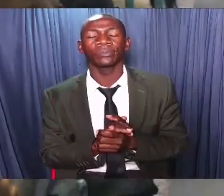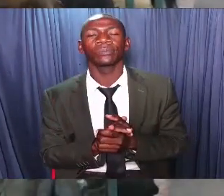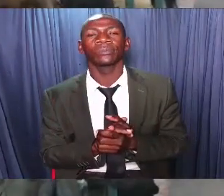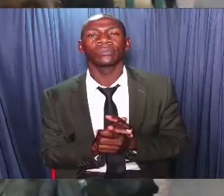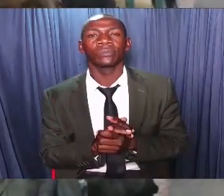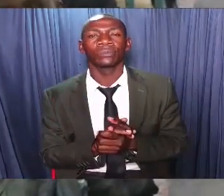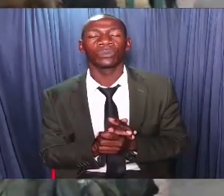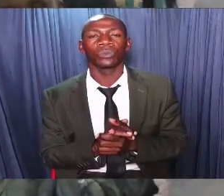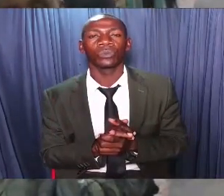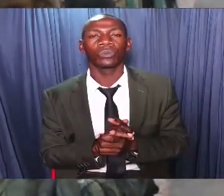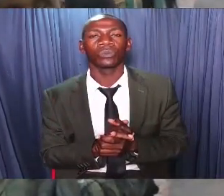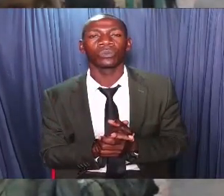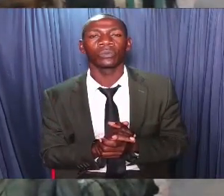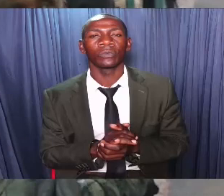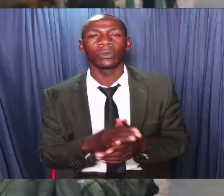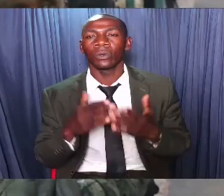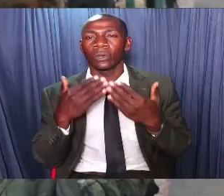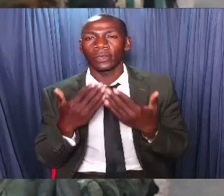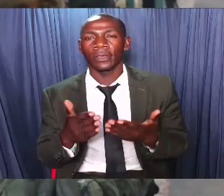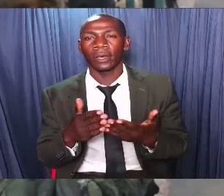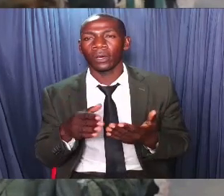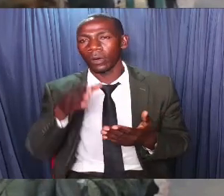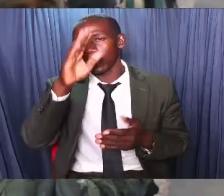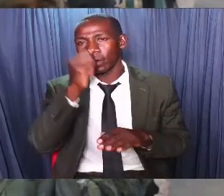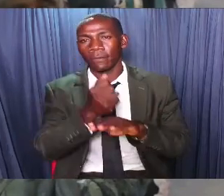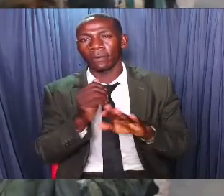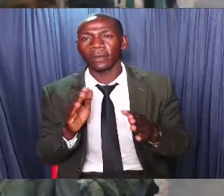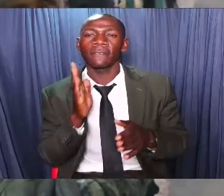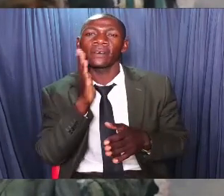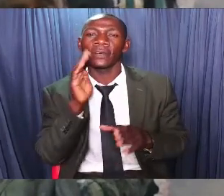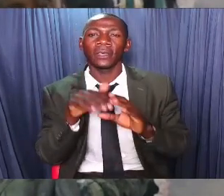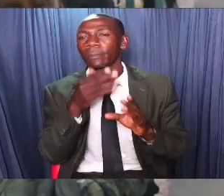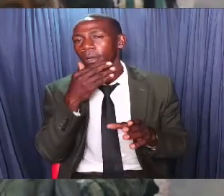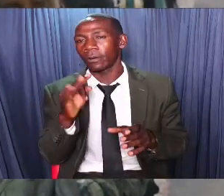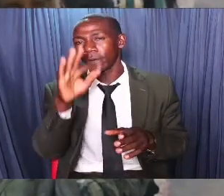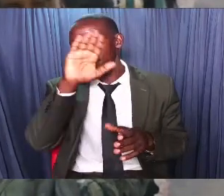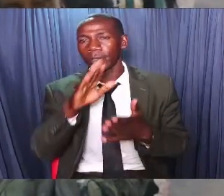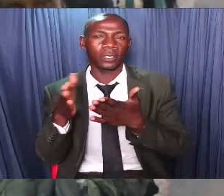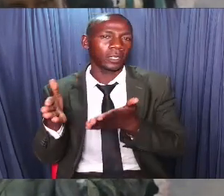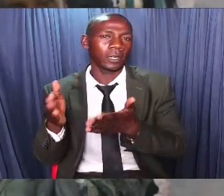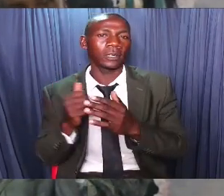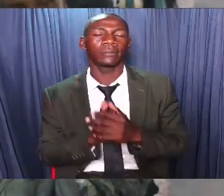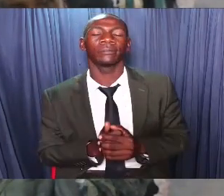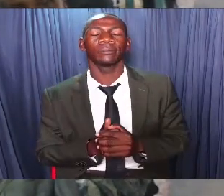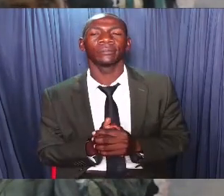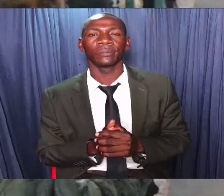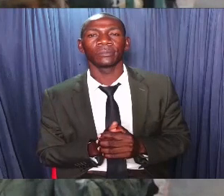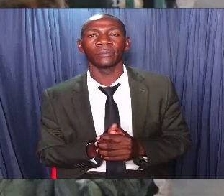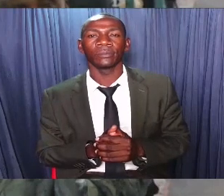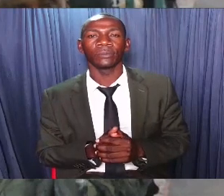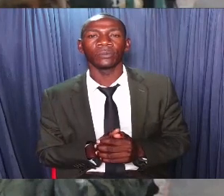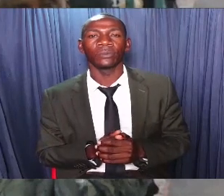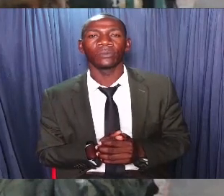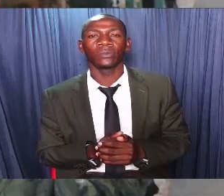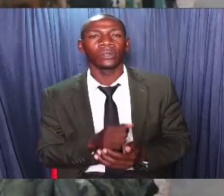Tunamshukuru Mungu wa baba missionary ndani ya mtumishi wake. We thank God for found a father missionary in his servant.